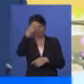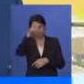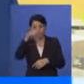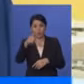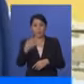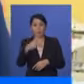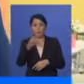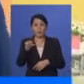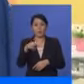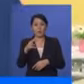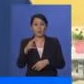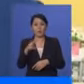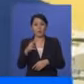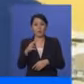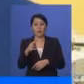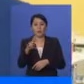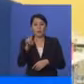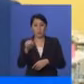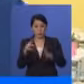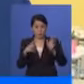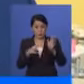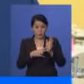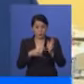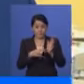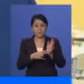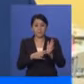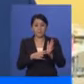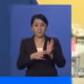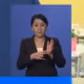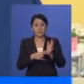теңге бөлініп, 107 оқу орындары